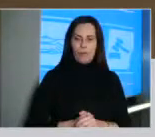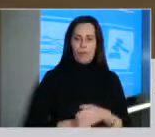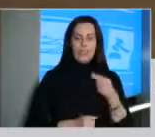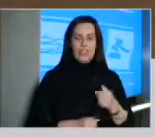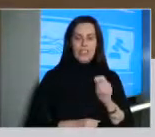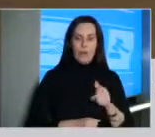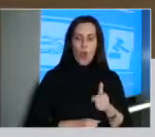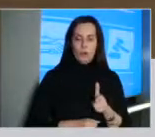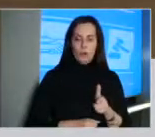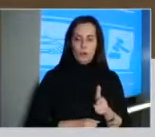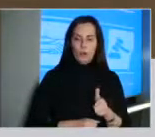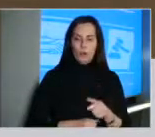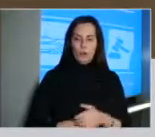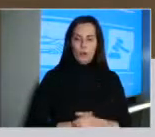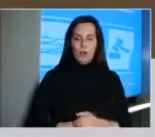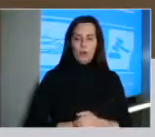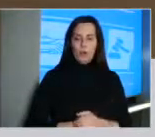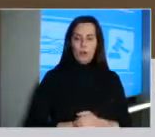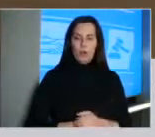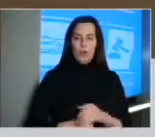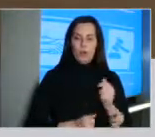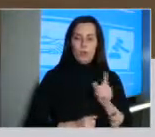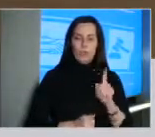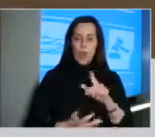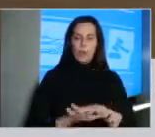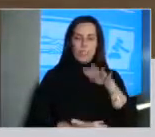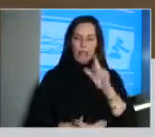קצבאות, באנגלית זה נקרא pay as you go, זאת אומרת, זה לא צבור,